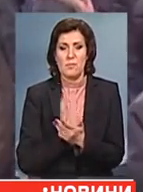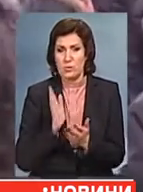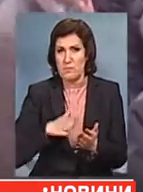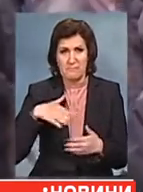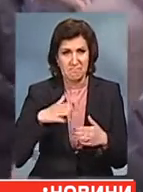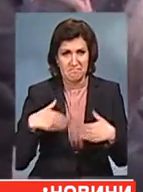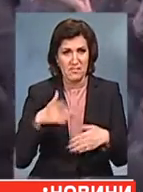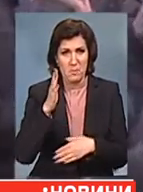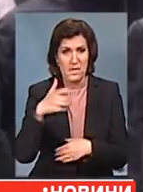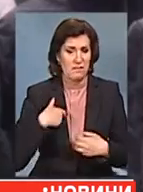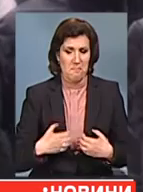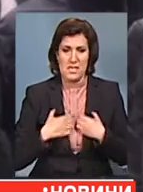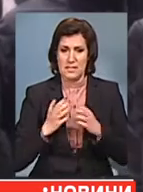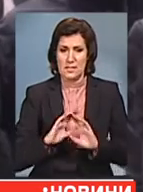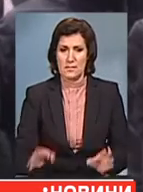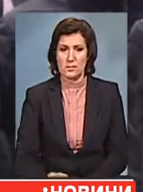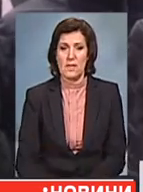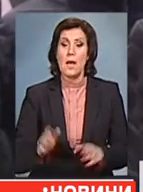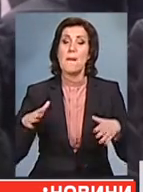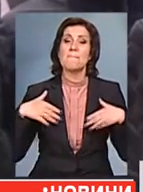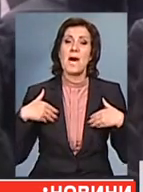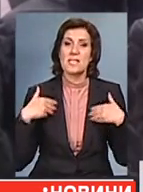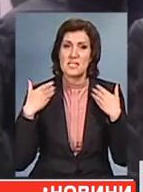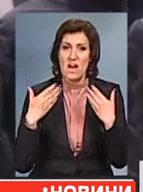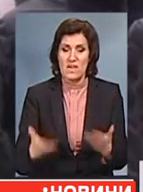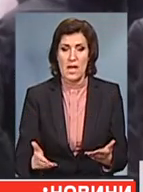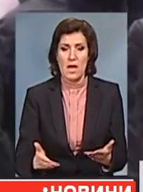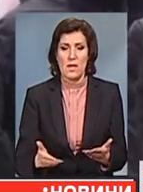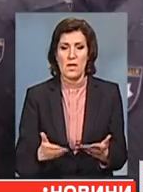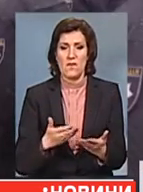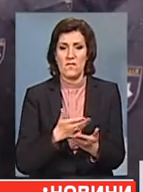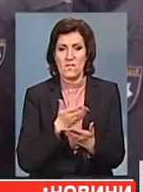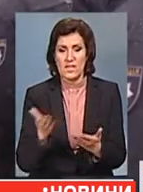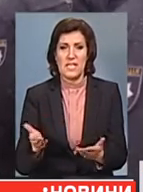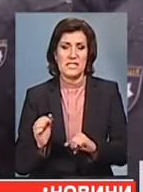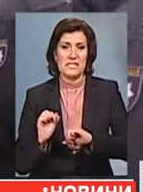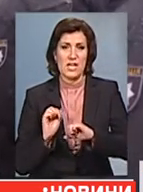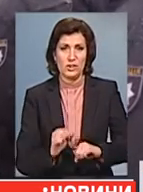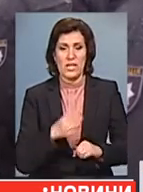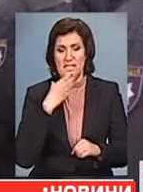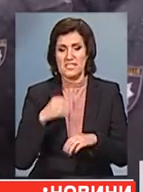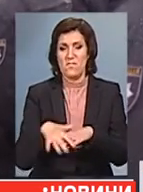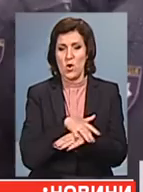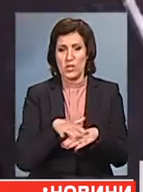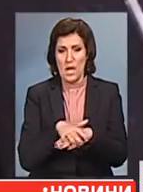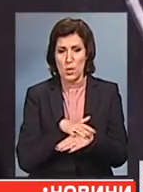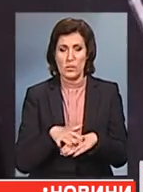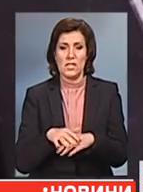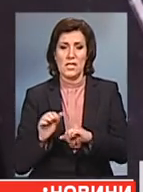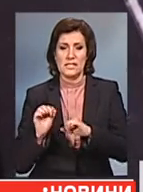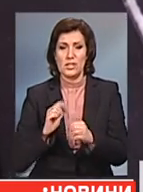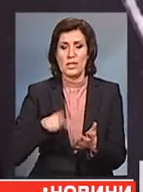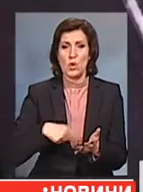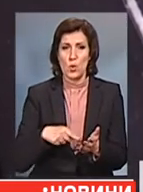вперед, і нам зовсім не страшно. Поздравляю! Ви на лінії фронту. Ви захищаєте свій народ, захищаєте